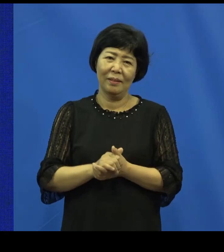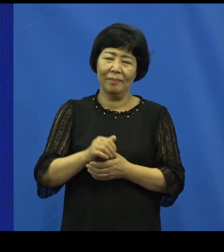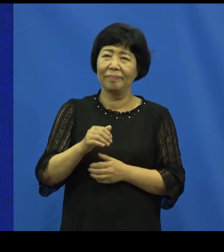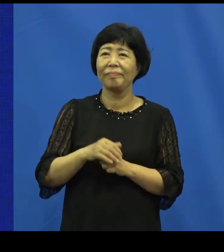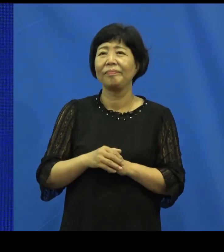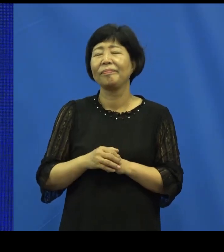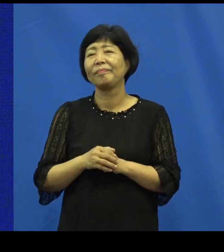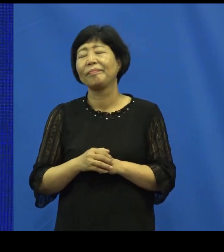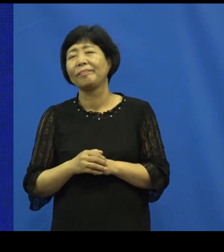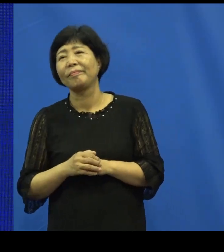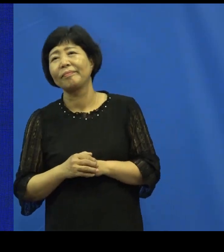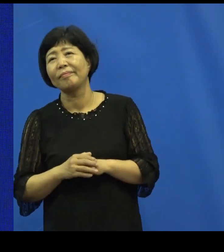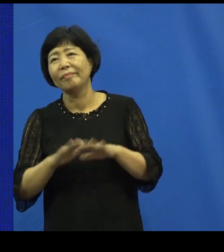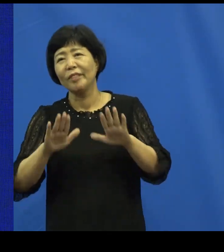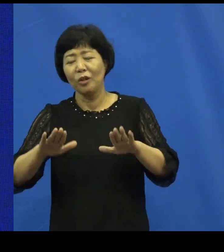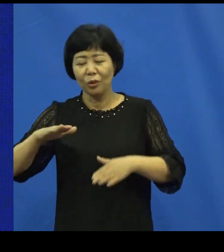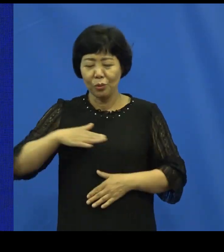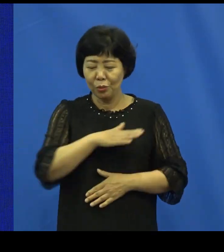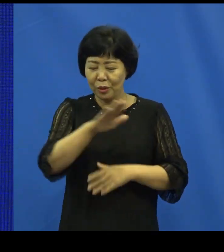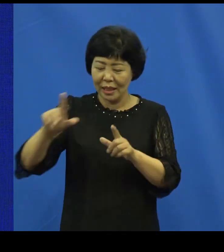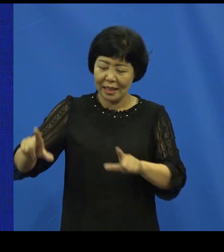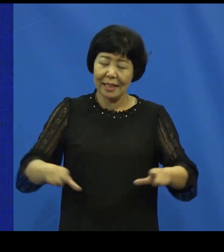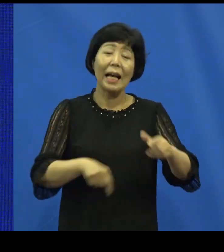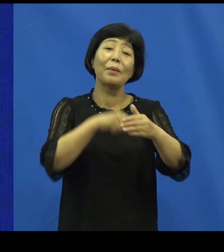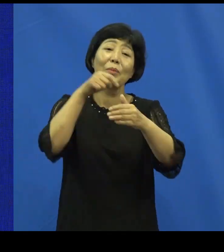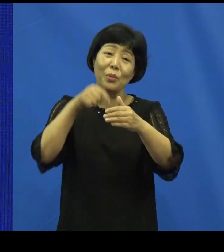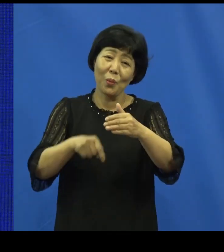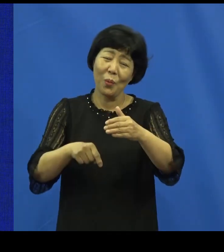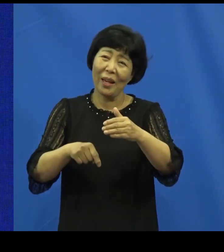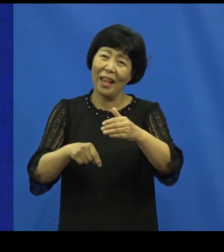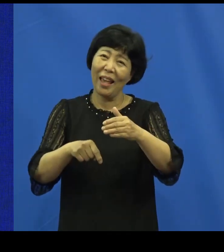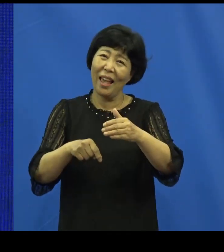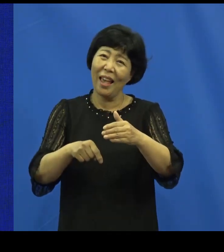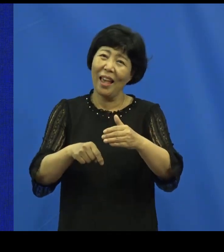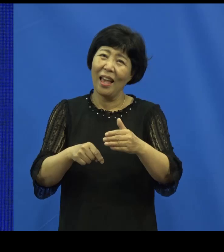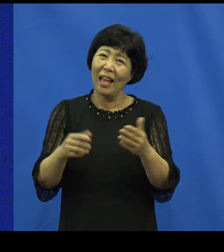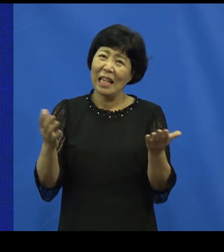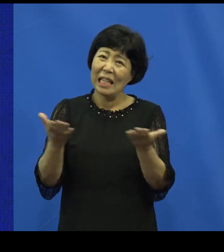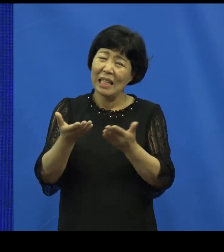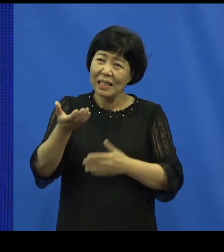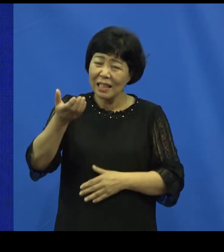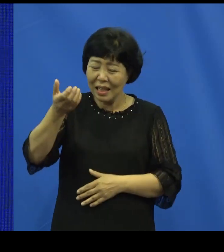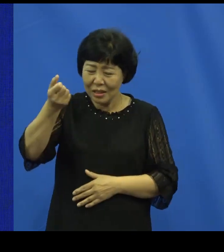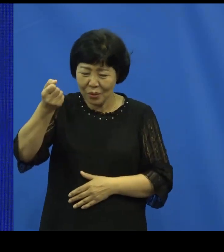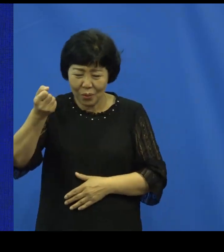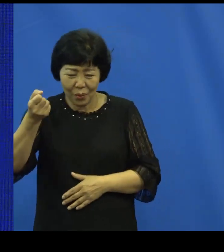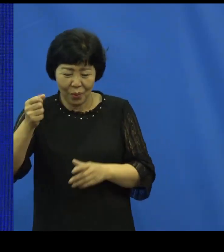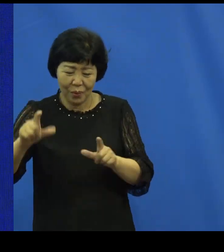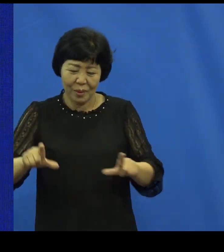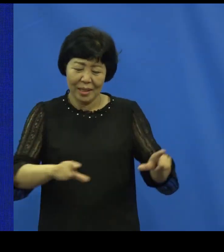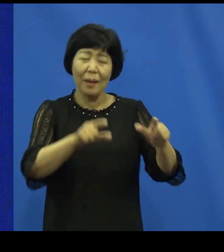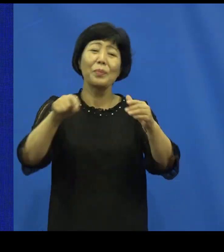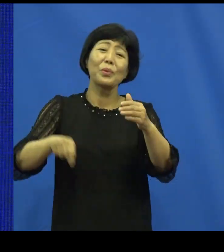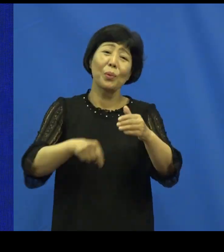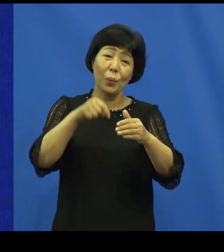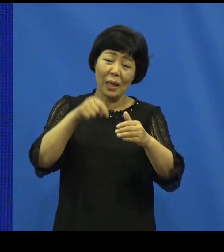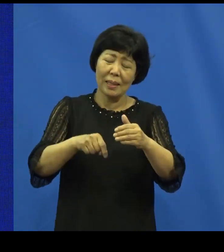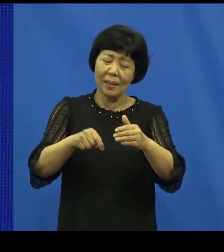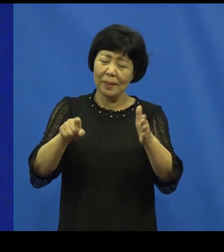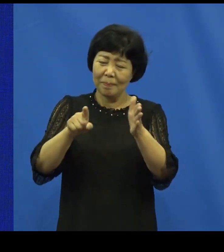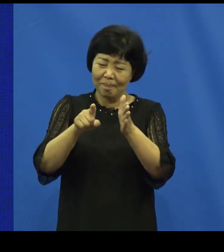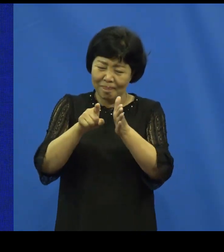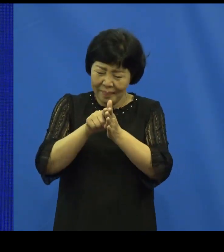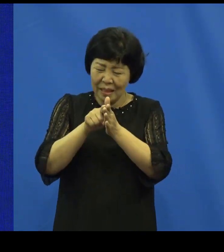여러분, 오늘 우리의 삶 속에 직업의 현장 속에, 일상 속에서 여러분들이